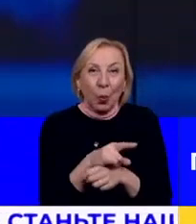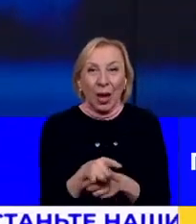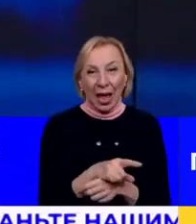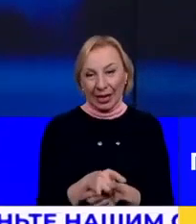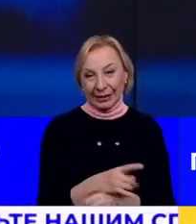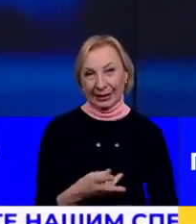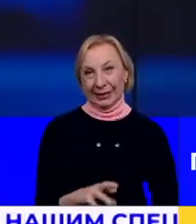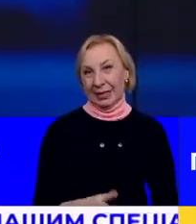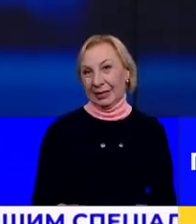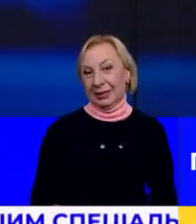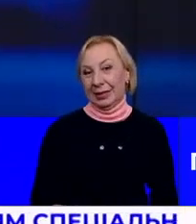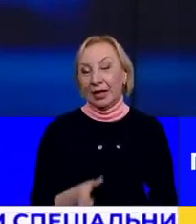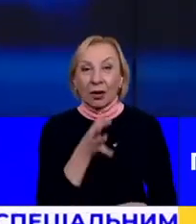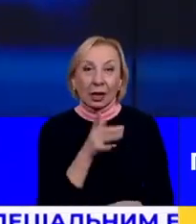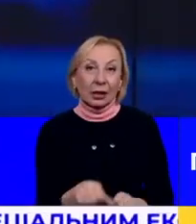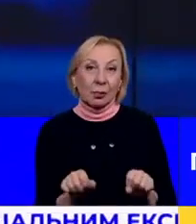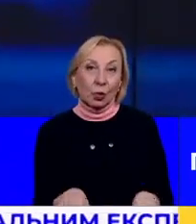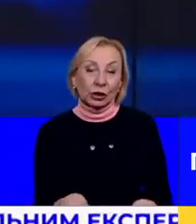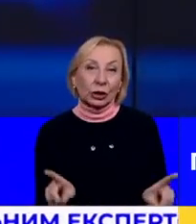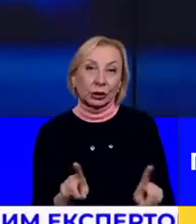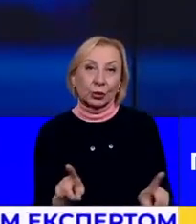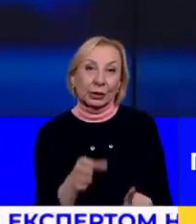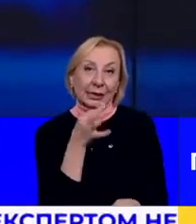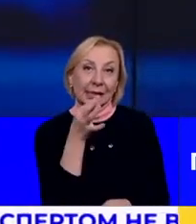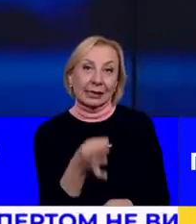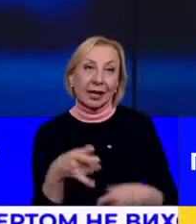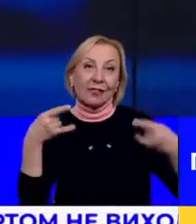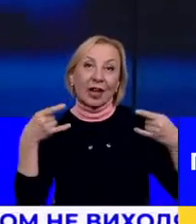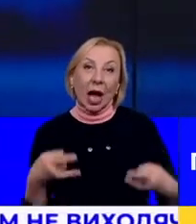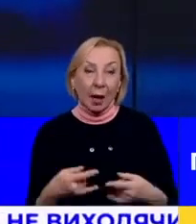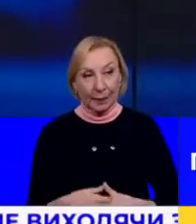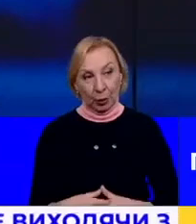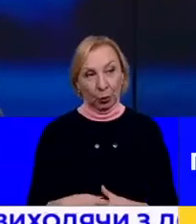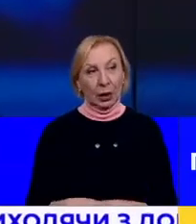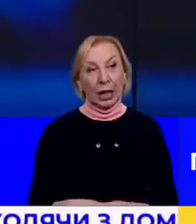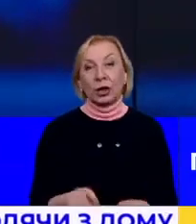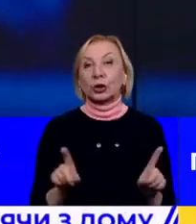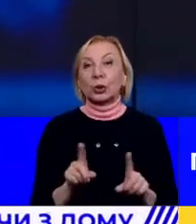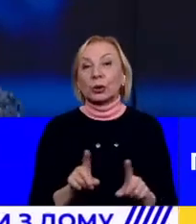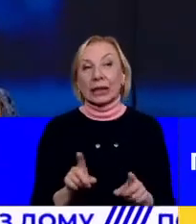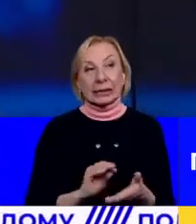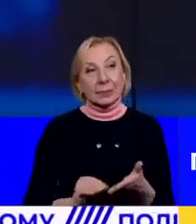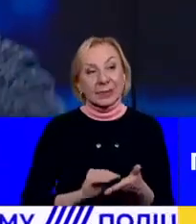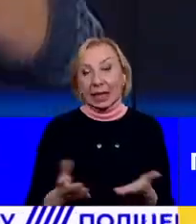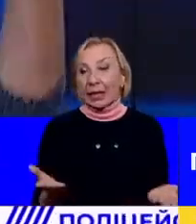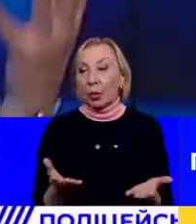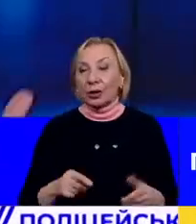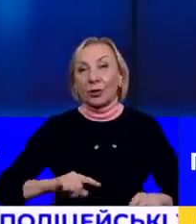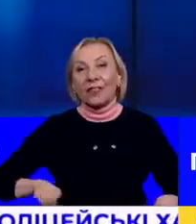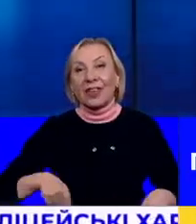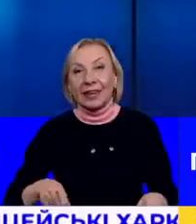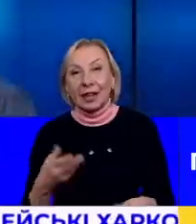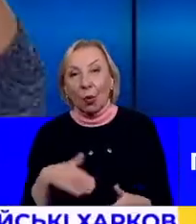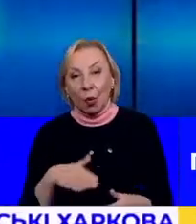какой-то такой вот хайп. Ну, коли можна что-то сказати в камеру, что-то можна записати какое-то відео, щоб